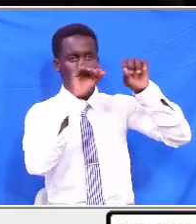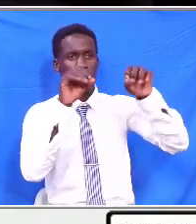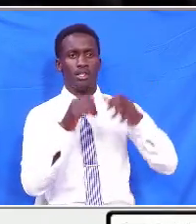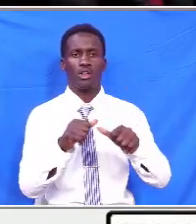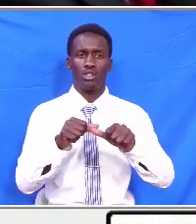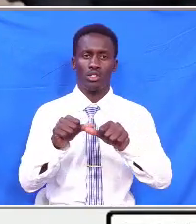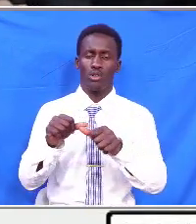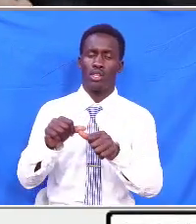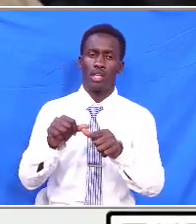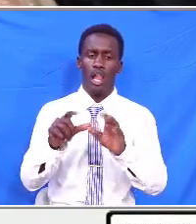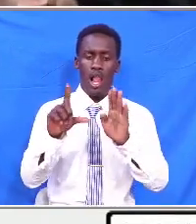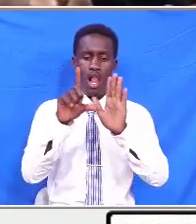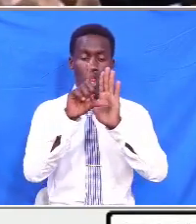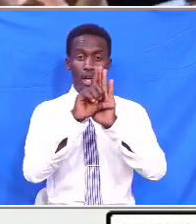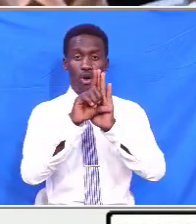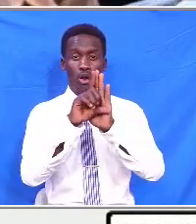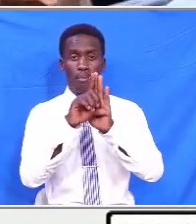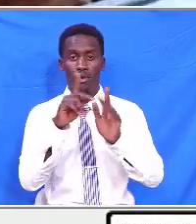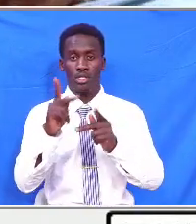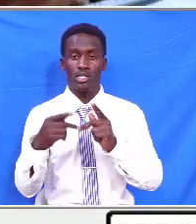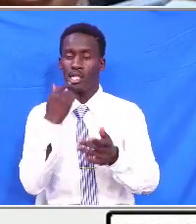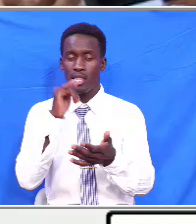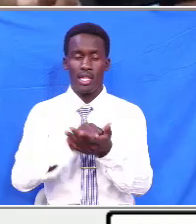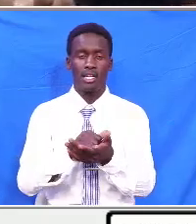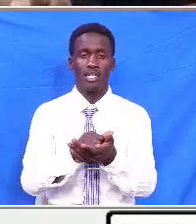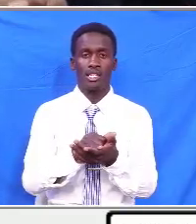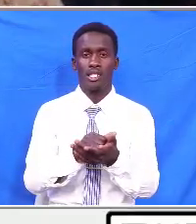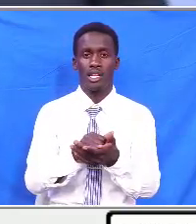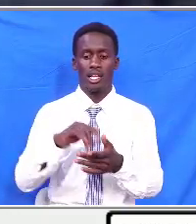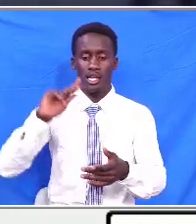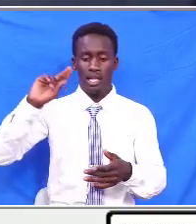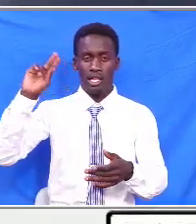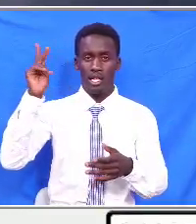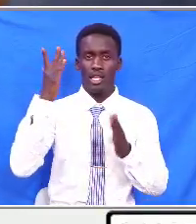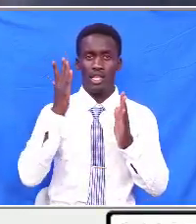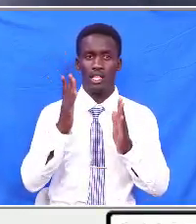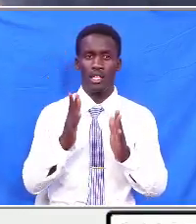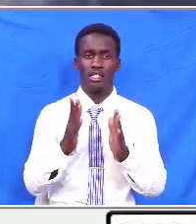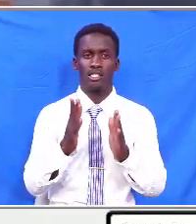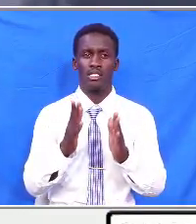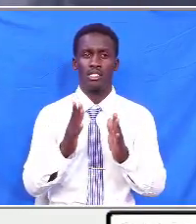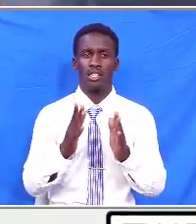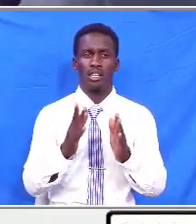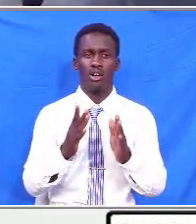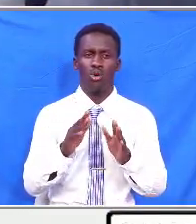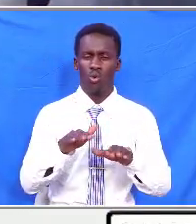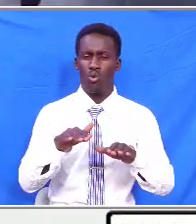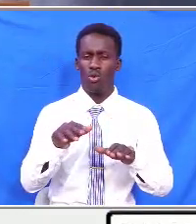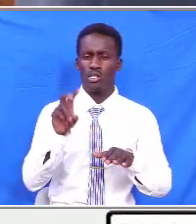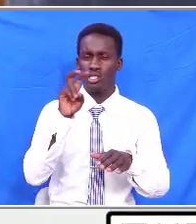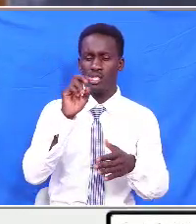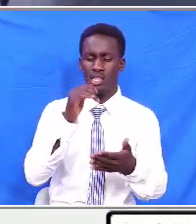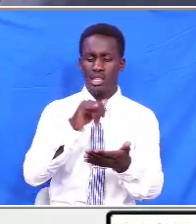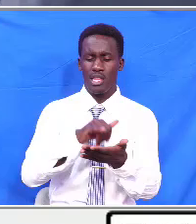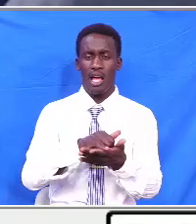wa mchakato wa kumtimua Gachagua, wakidai kuwa Wakenya hawakutarajia uingiliaji kati wa mahakama na kwamba